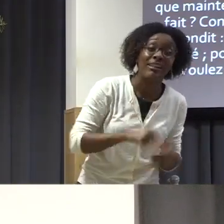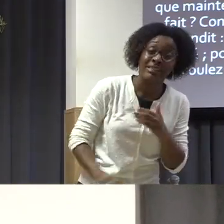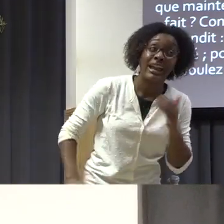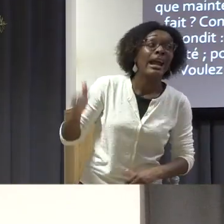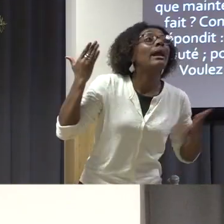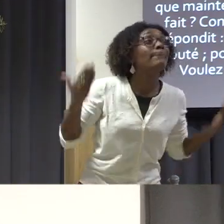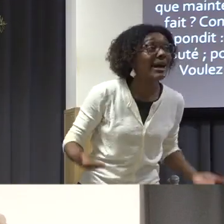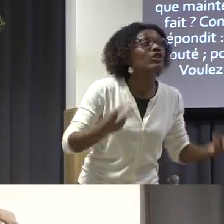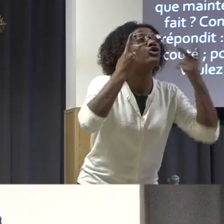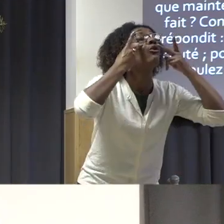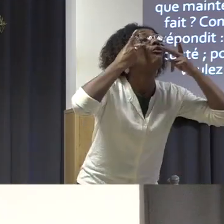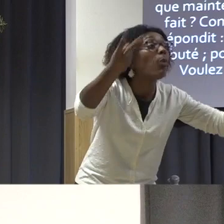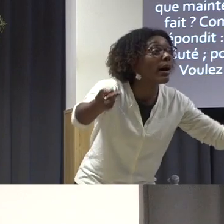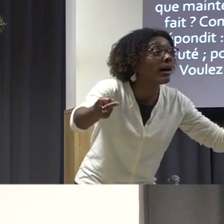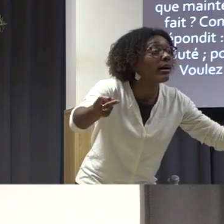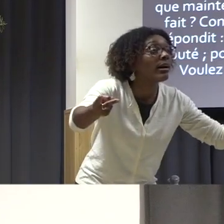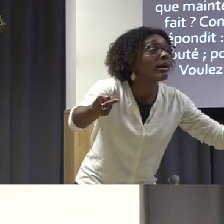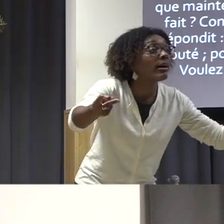maintenant je vois